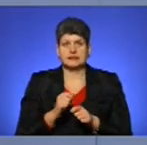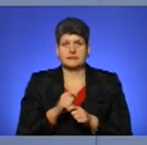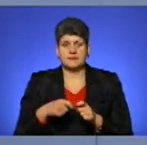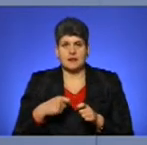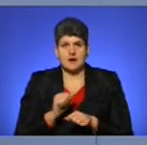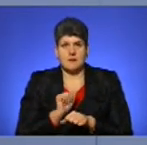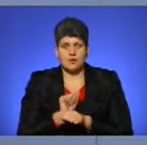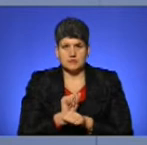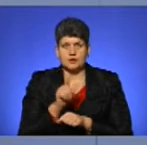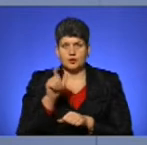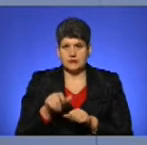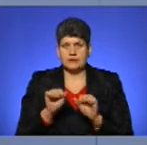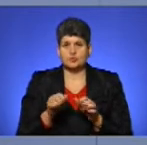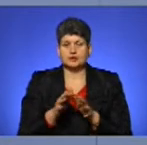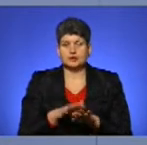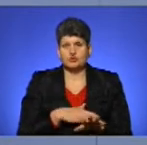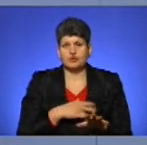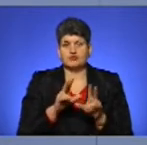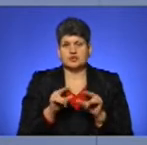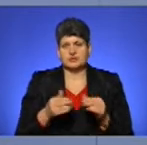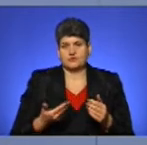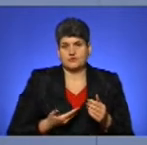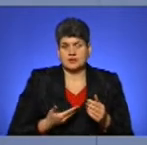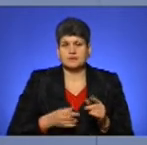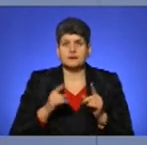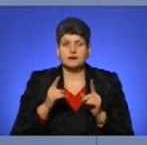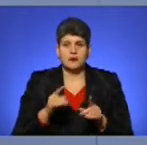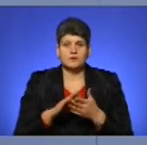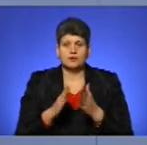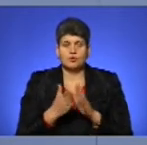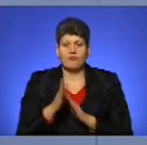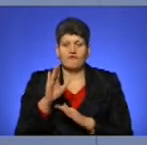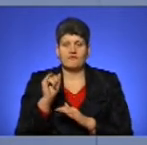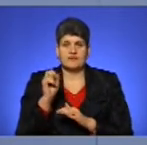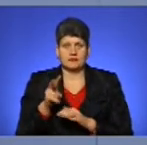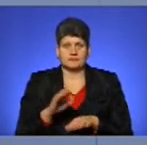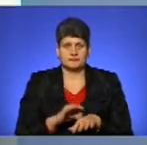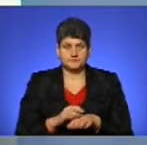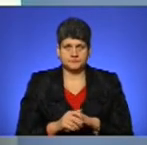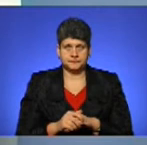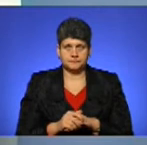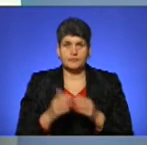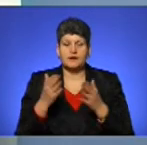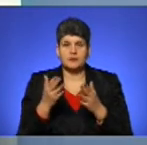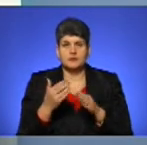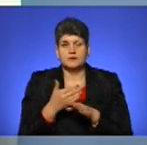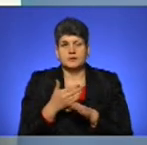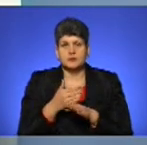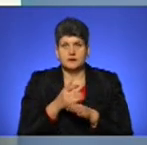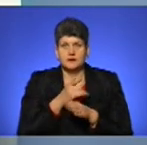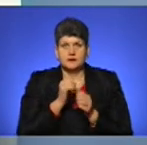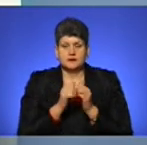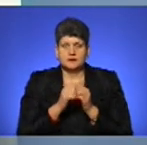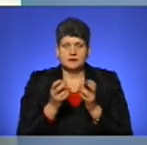і людина може довго і щасливо жити навіть в умовах ВІЛ-інфікування. З якою періодичністю потрібно перевірятися